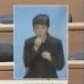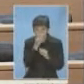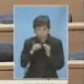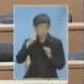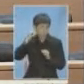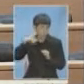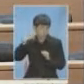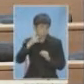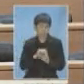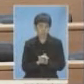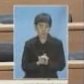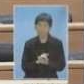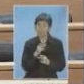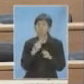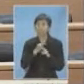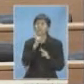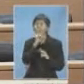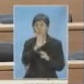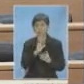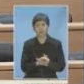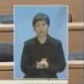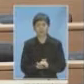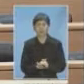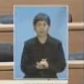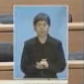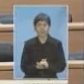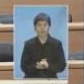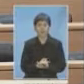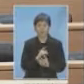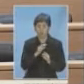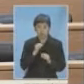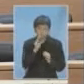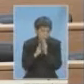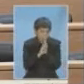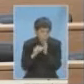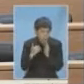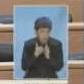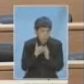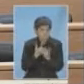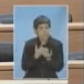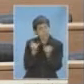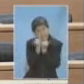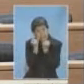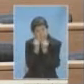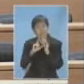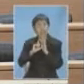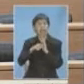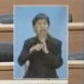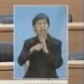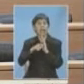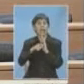เป็นผู้หญิงผมนะครับเขาข้อกล่าวหาซุบซิบว่ามีความสัมพันธ์ใกล้ชิดกับเลขาธิการส